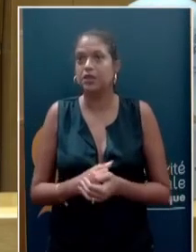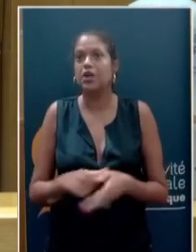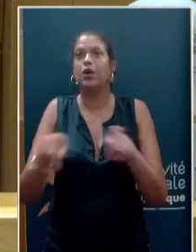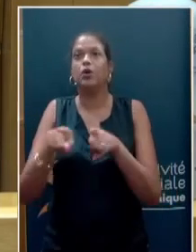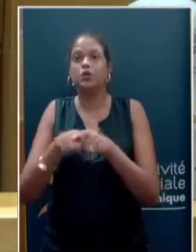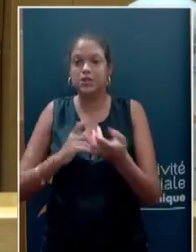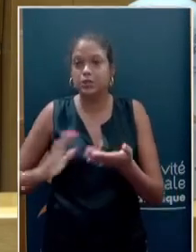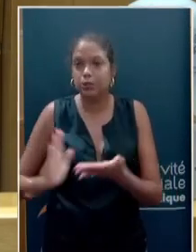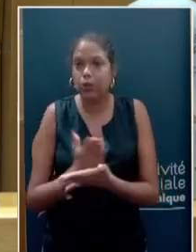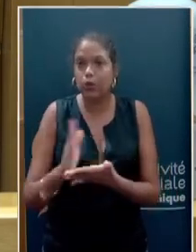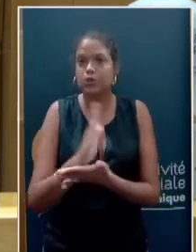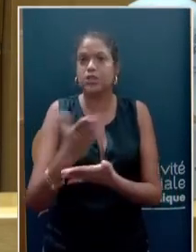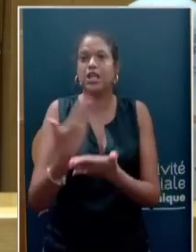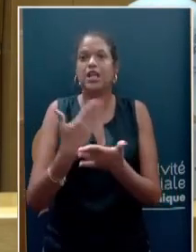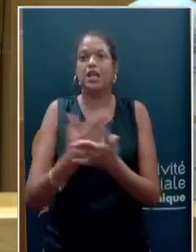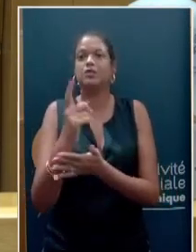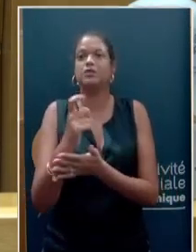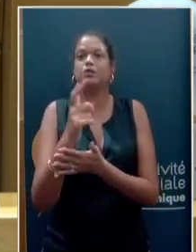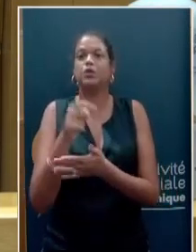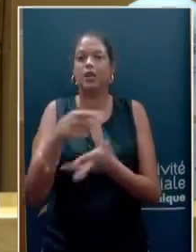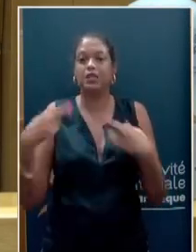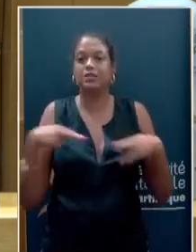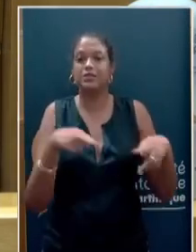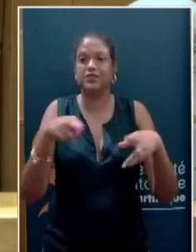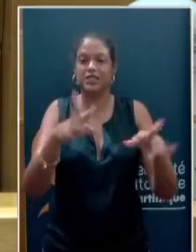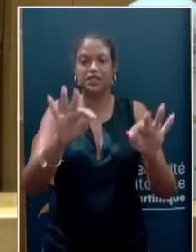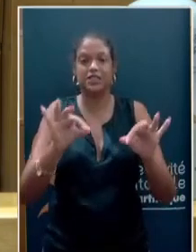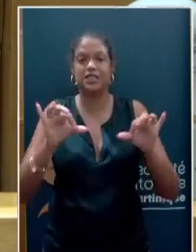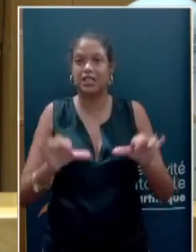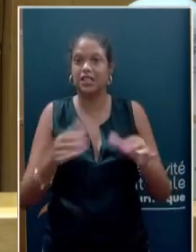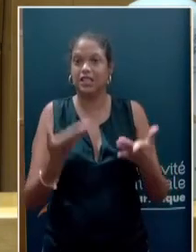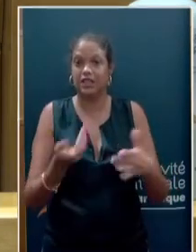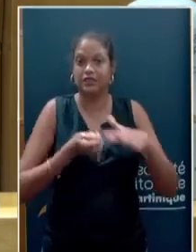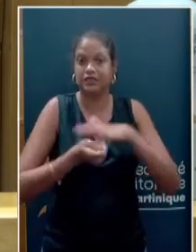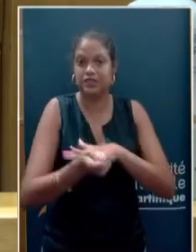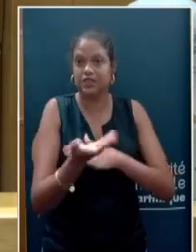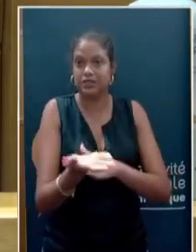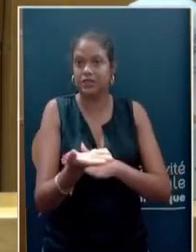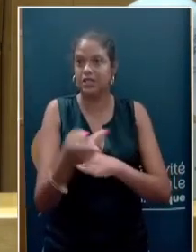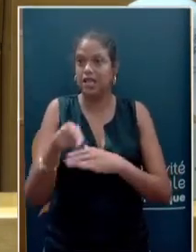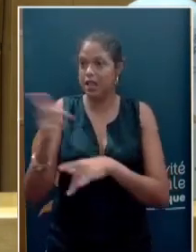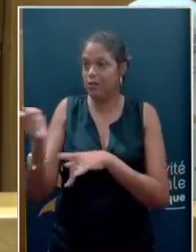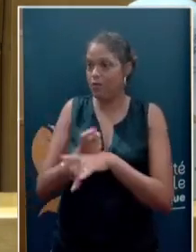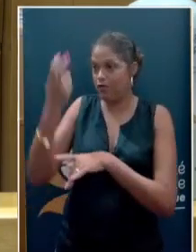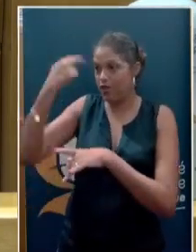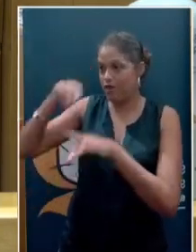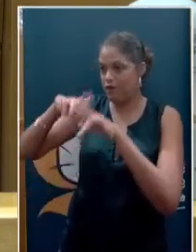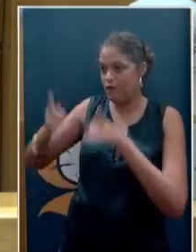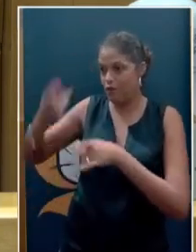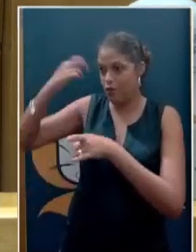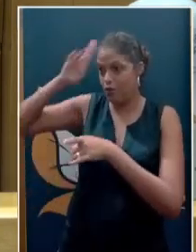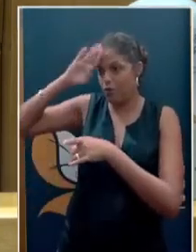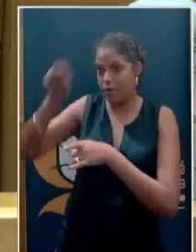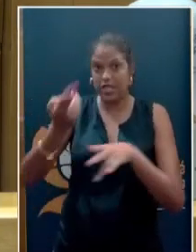projet d'irrigation Nouvelle Cité sur le territoire de Rivière-Salée, c'est financé également sur les fonds européens. Si le chantier n'est pas livré, les